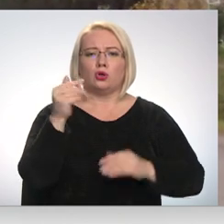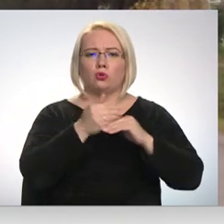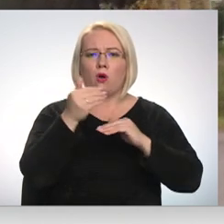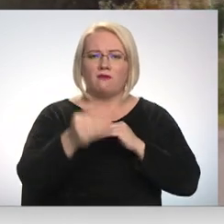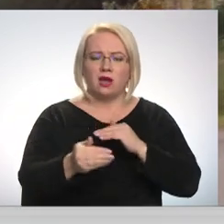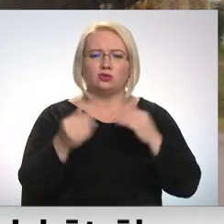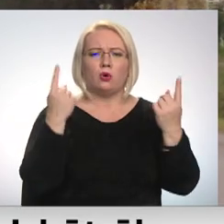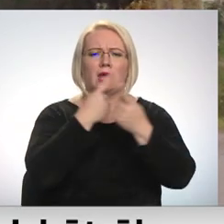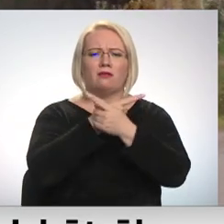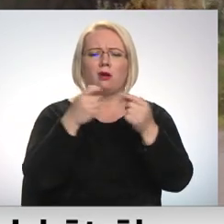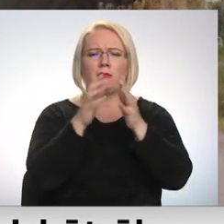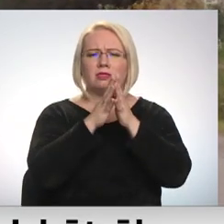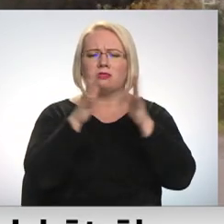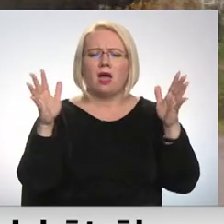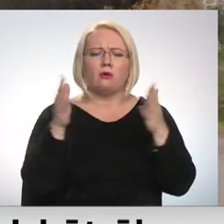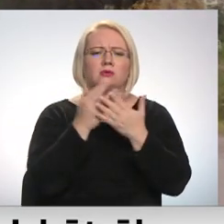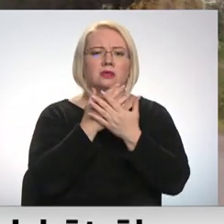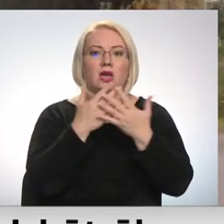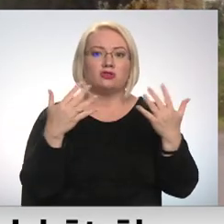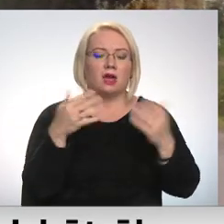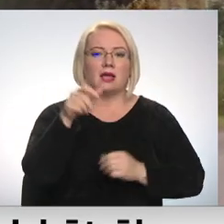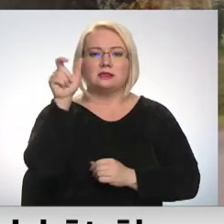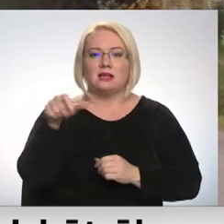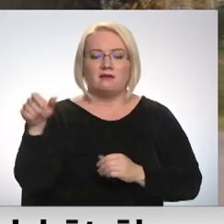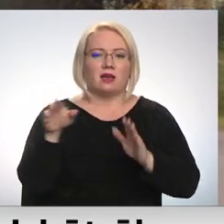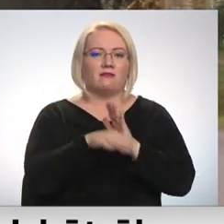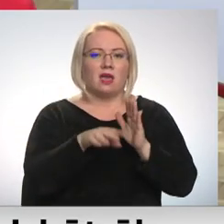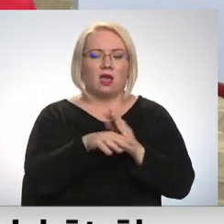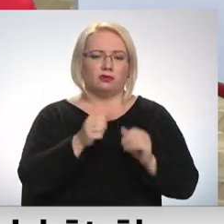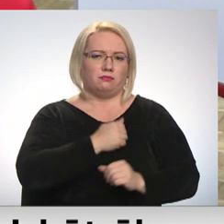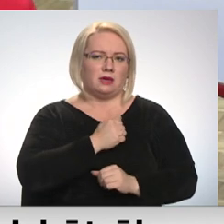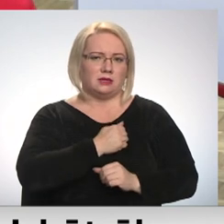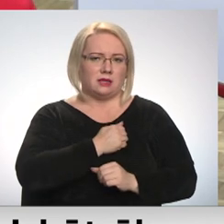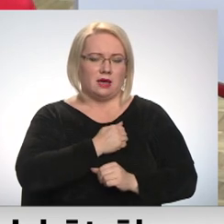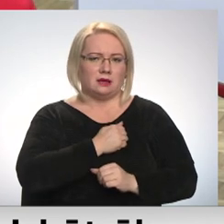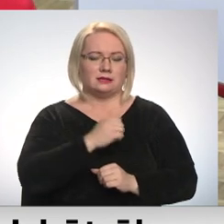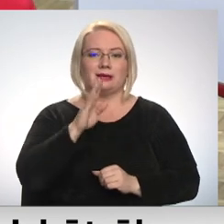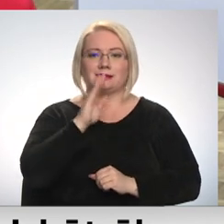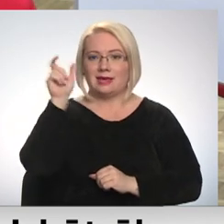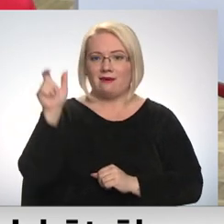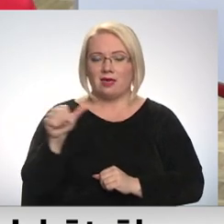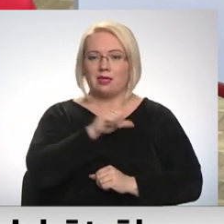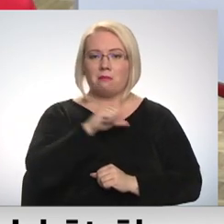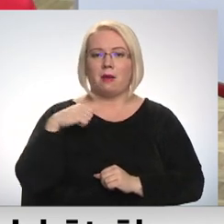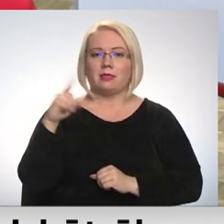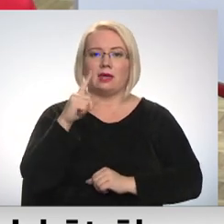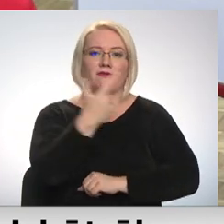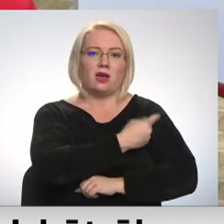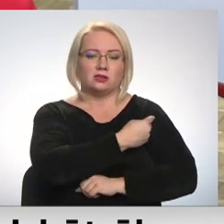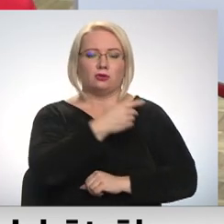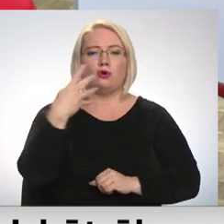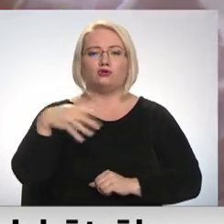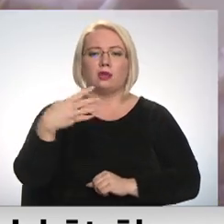informācijas ir tik daudz, dažaidis, ka cilvēki viņu koši beistās. Ināra ir vakcinējusies un vairāk nekā 40